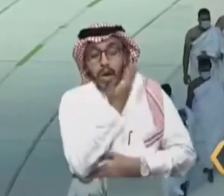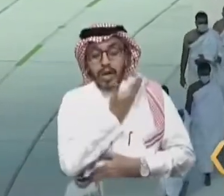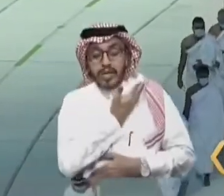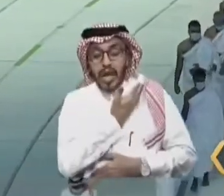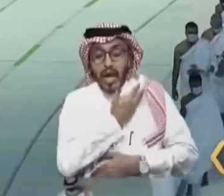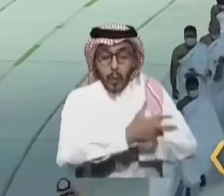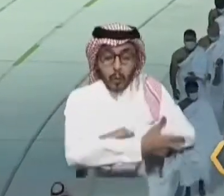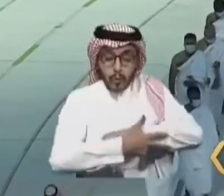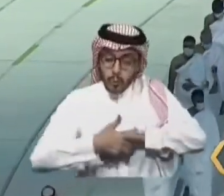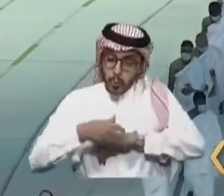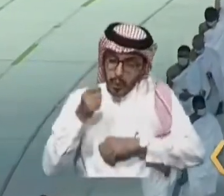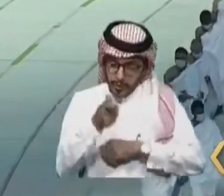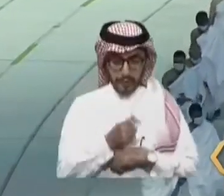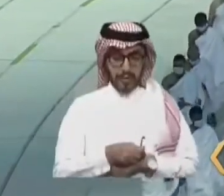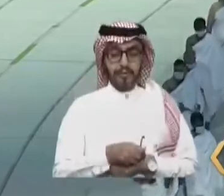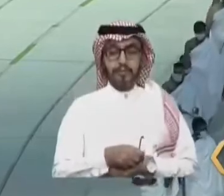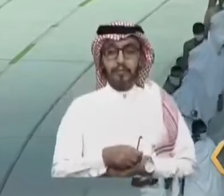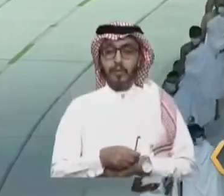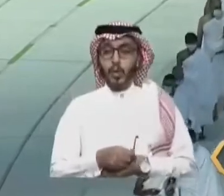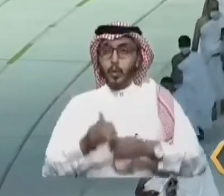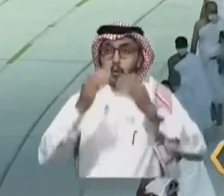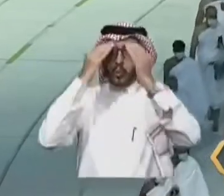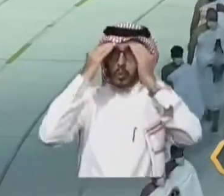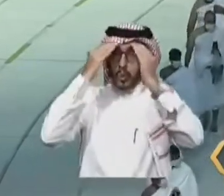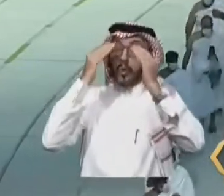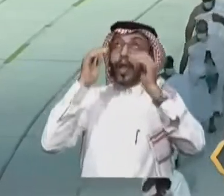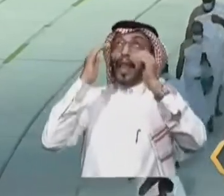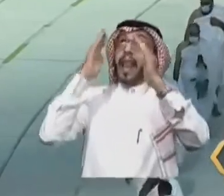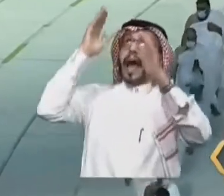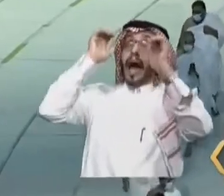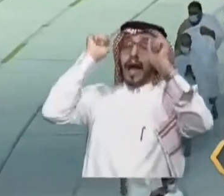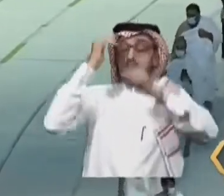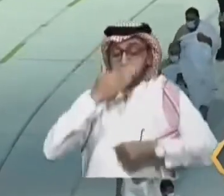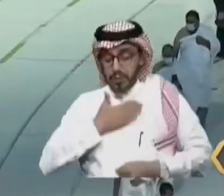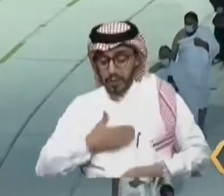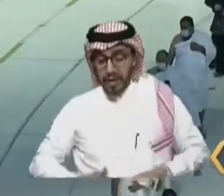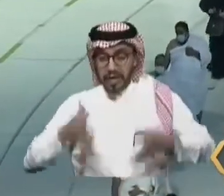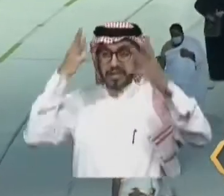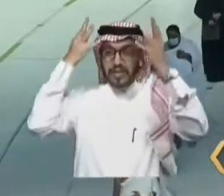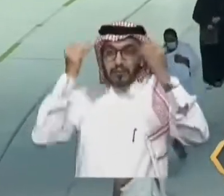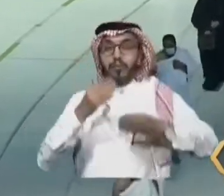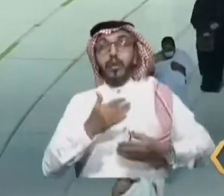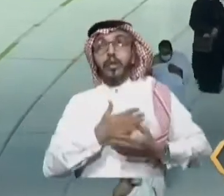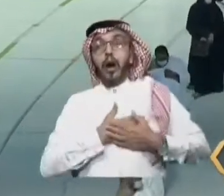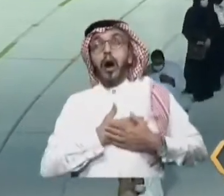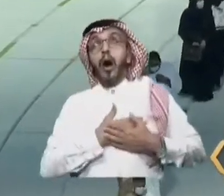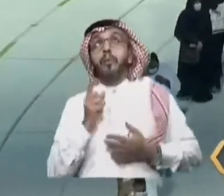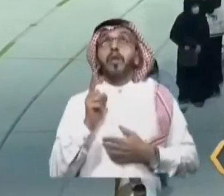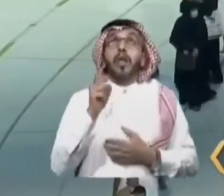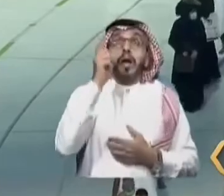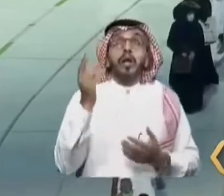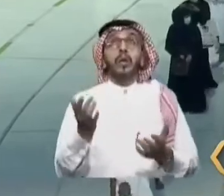وزكاة، تكون كذلك شكرا وصبرا ورضا وشوقا إلى الله،